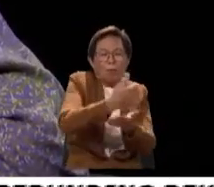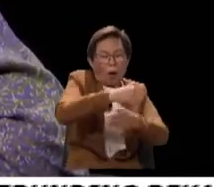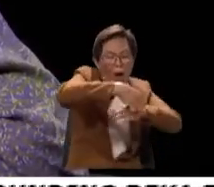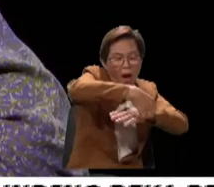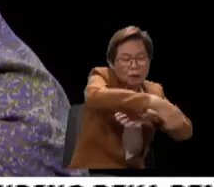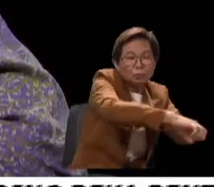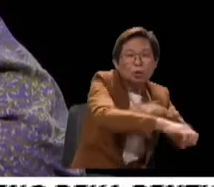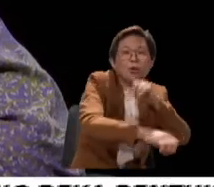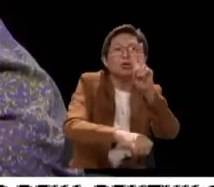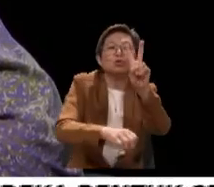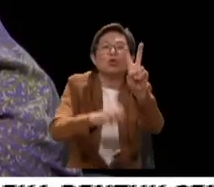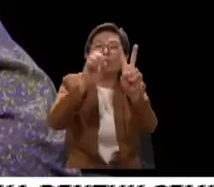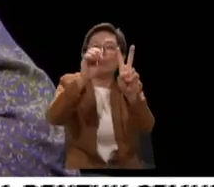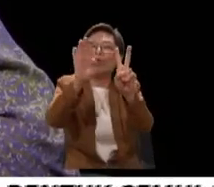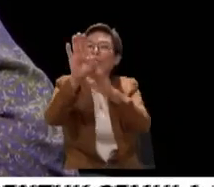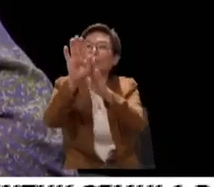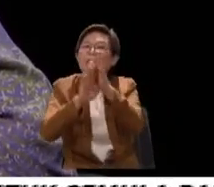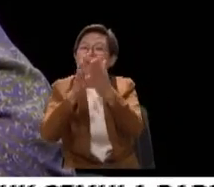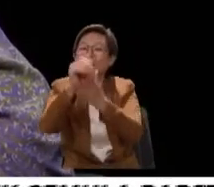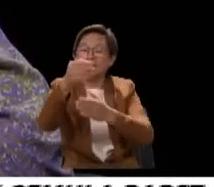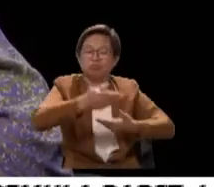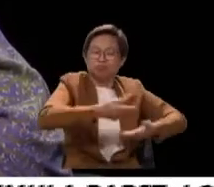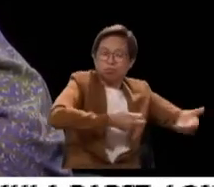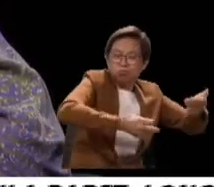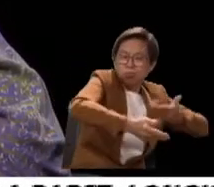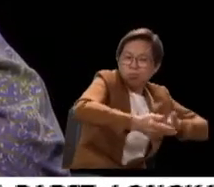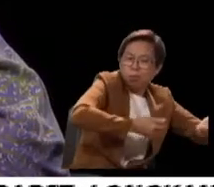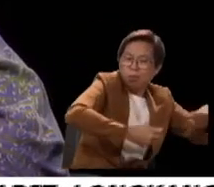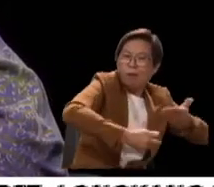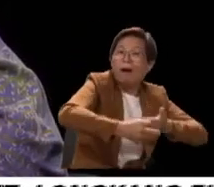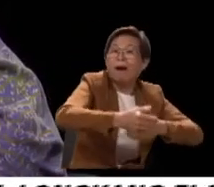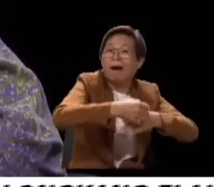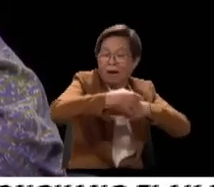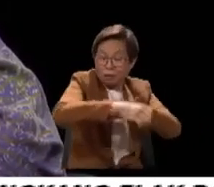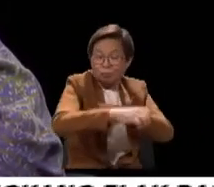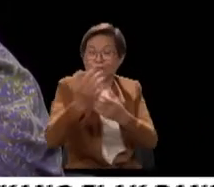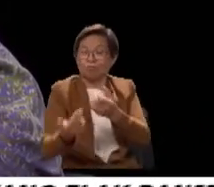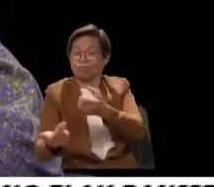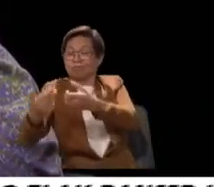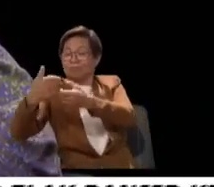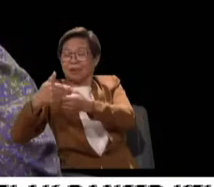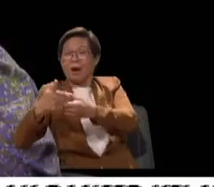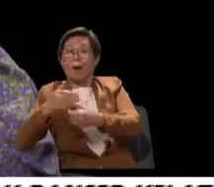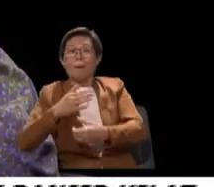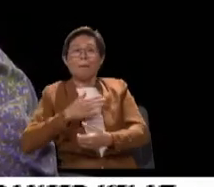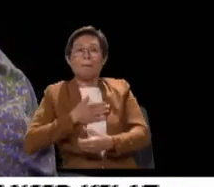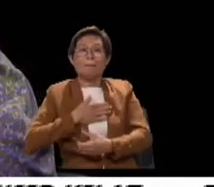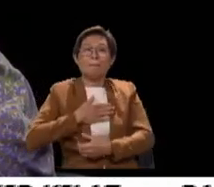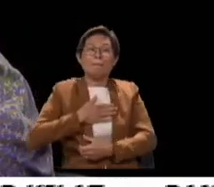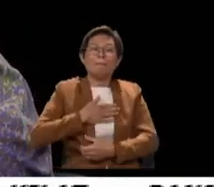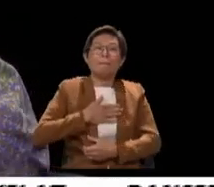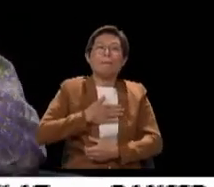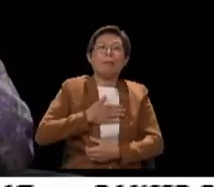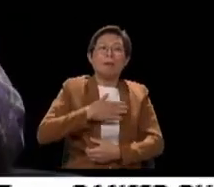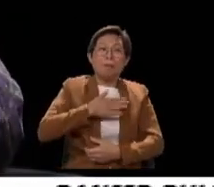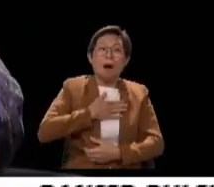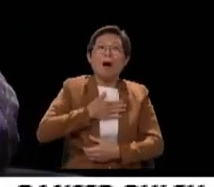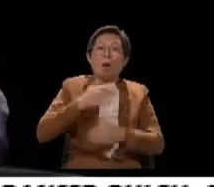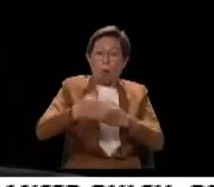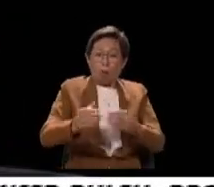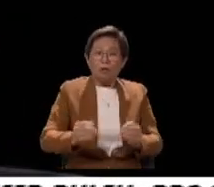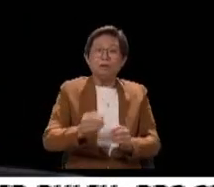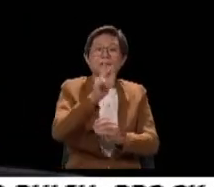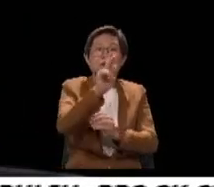eksport dagangan ya Dan apa yang terlibat dengan Kementerian komoditi adalah